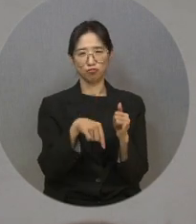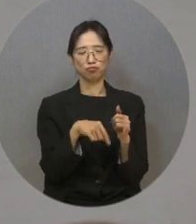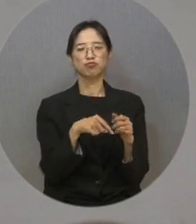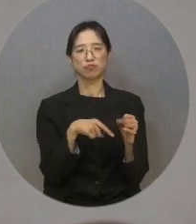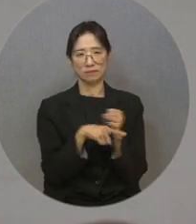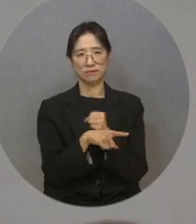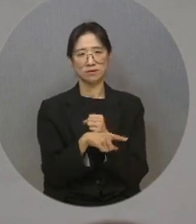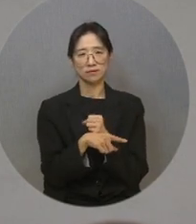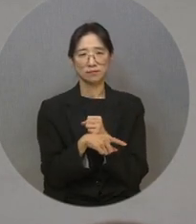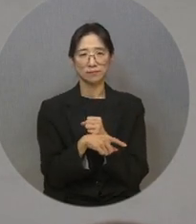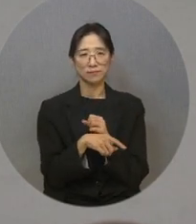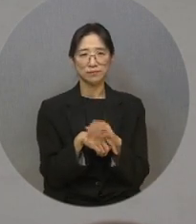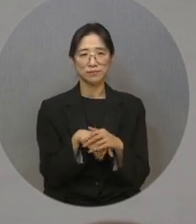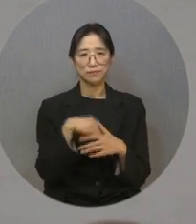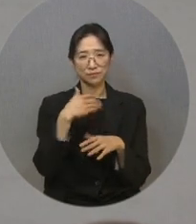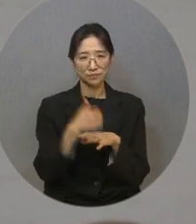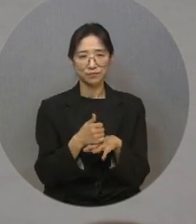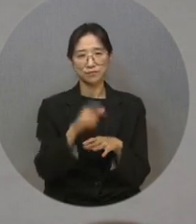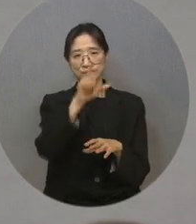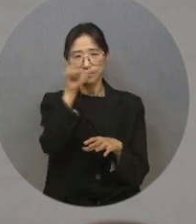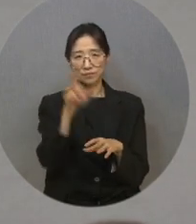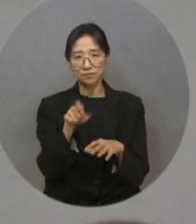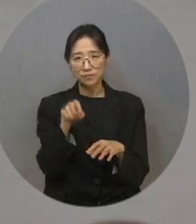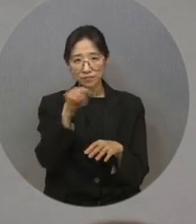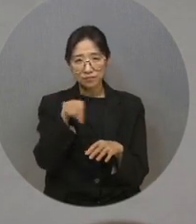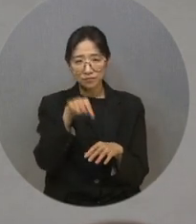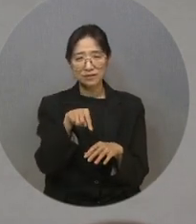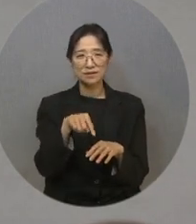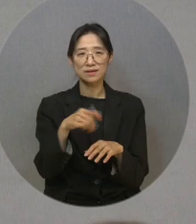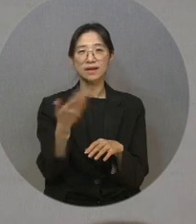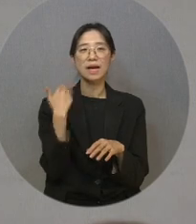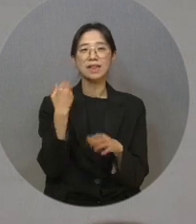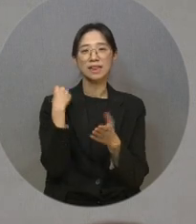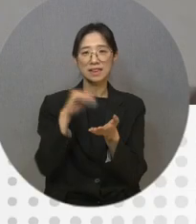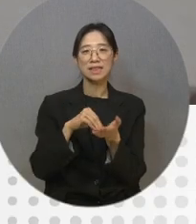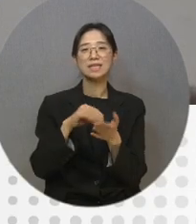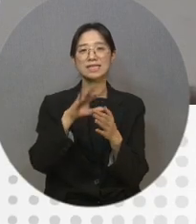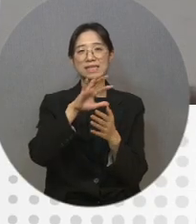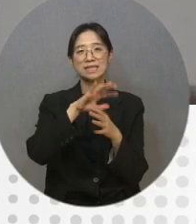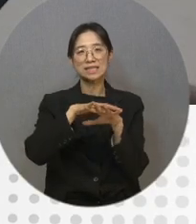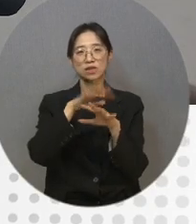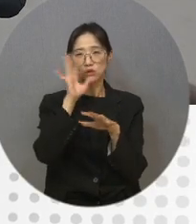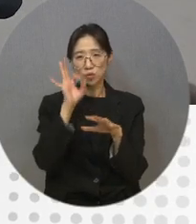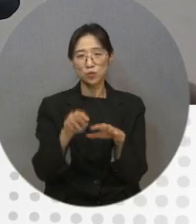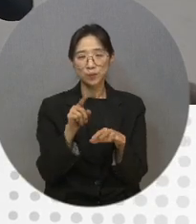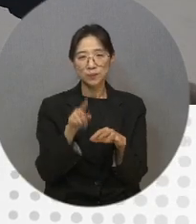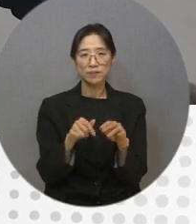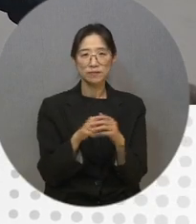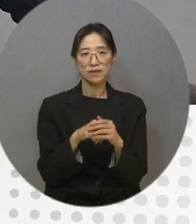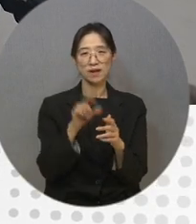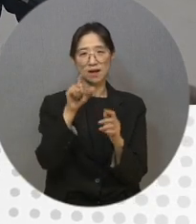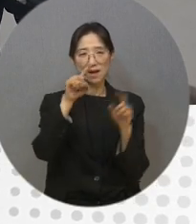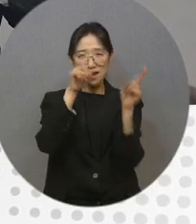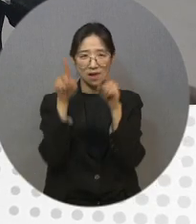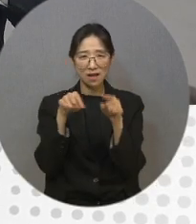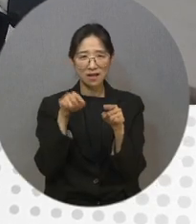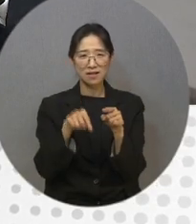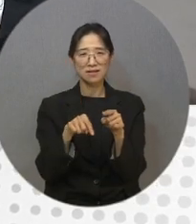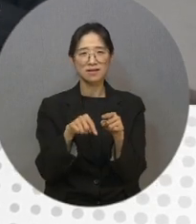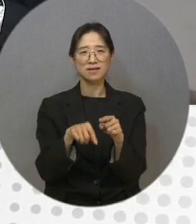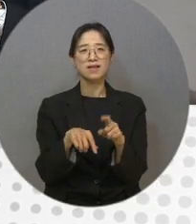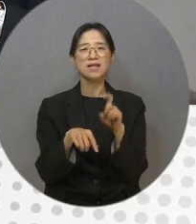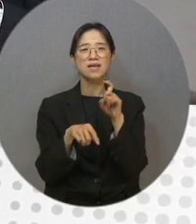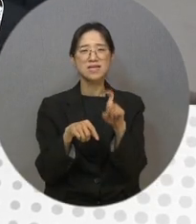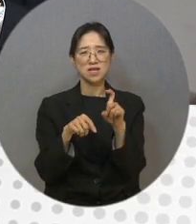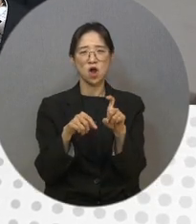제후들입니다. 그러면 한반도에서는 지도를 한번 다시 돌려주세요. 한반도에는 10제밖에 없었어요. 10명의